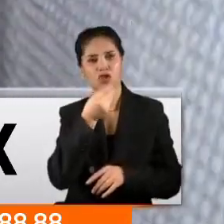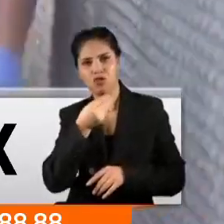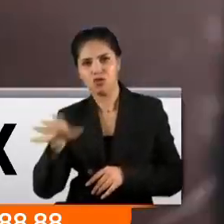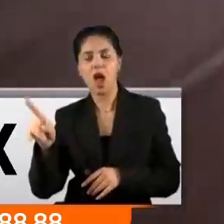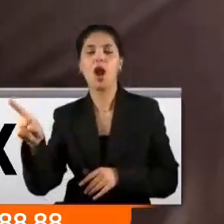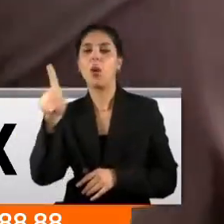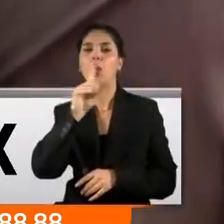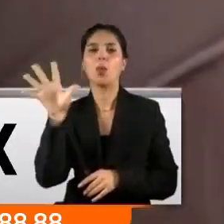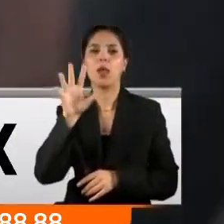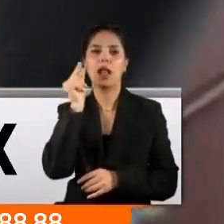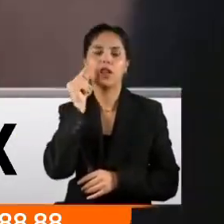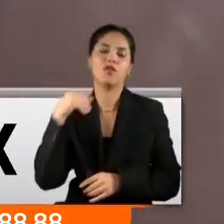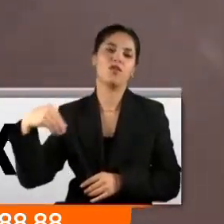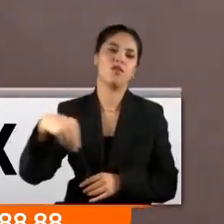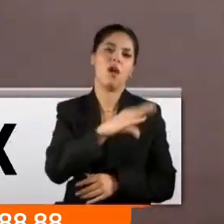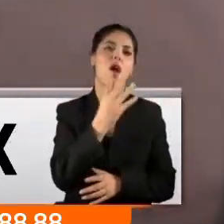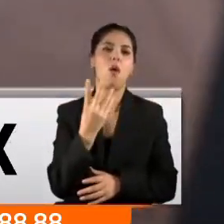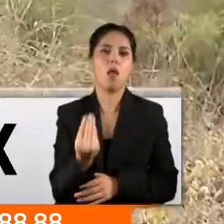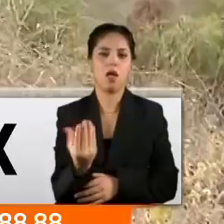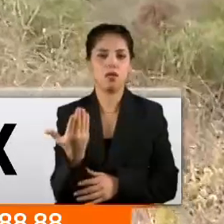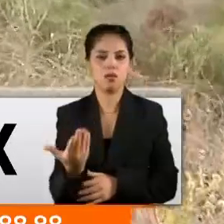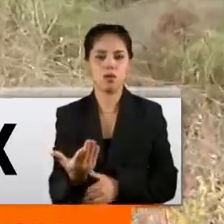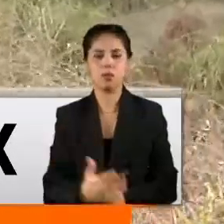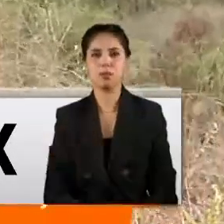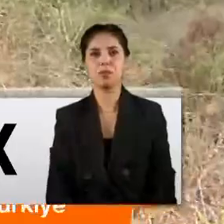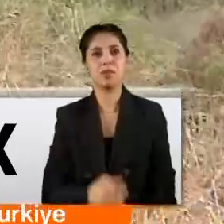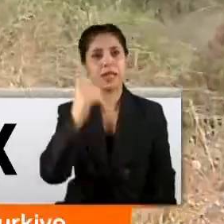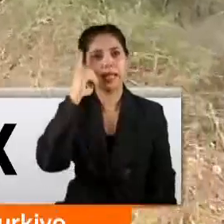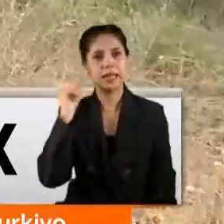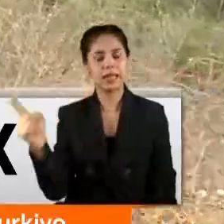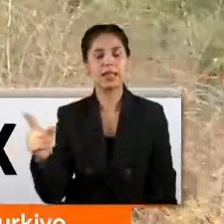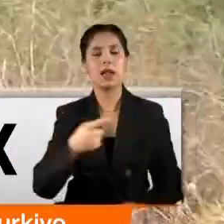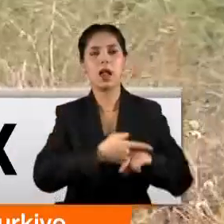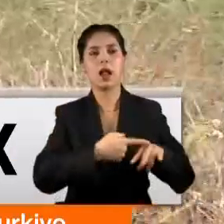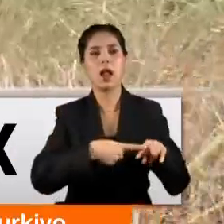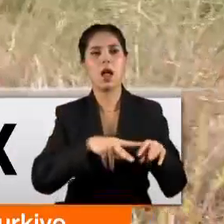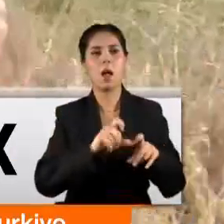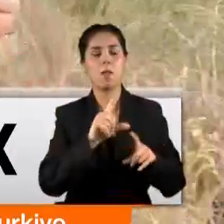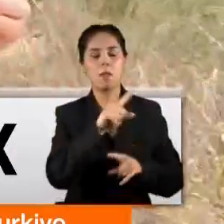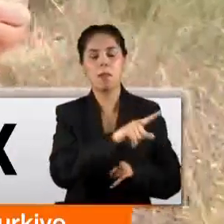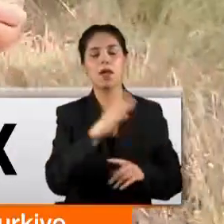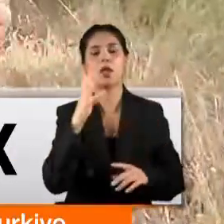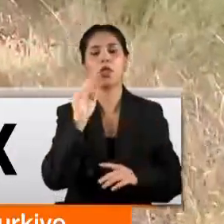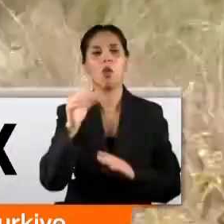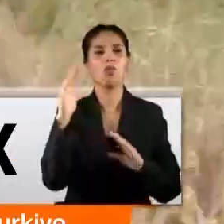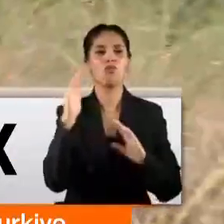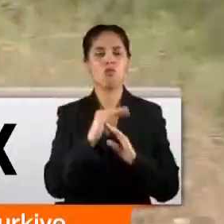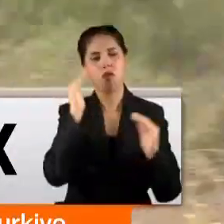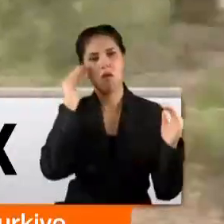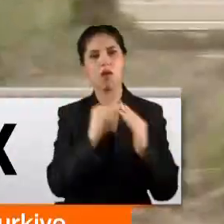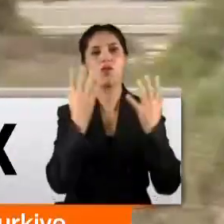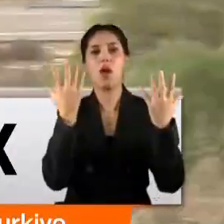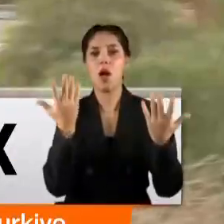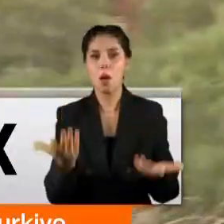150 Filistinli kadın ve çocuk özgür kalacak. İsrail ve Hamas geçici ateşkesle anlaştı ama bakın Gazze sınırında